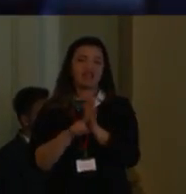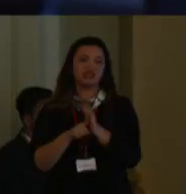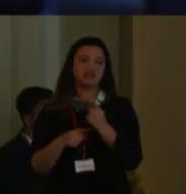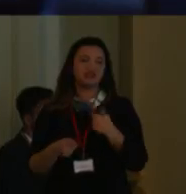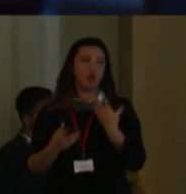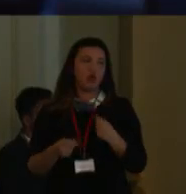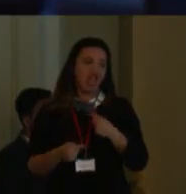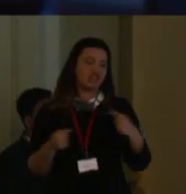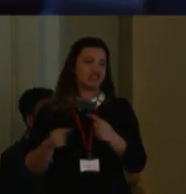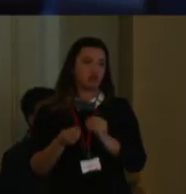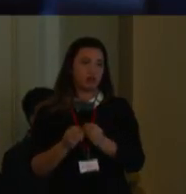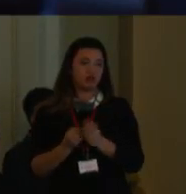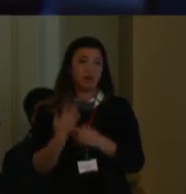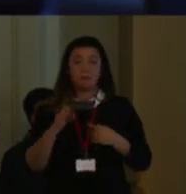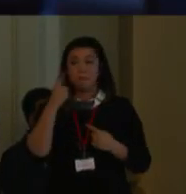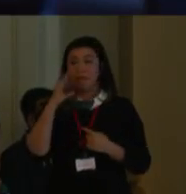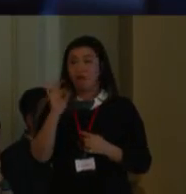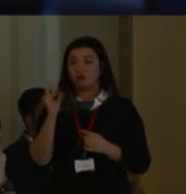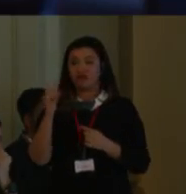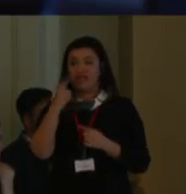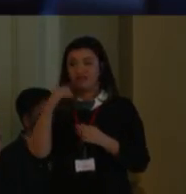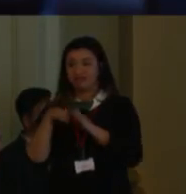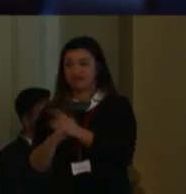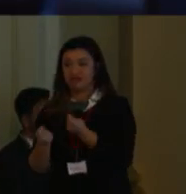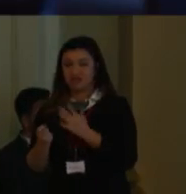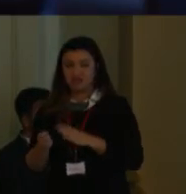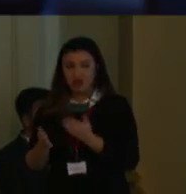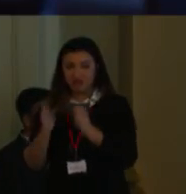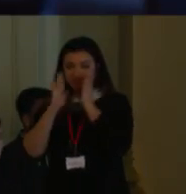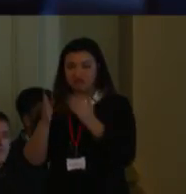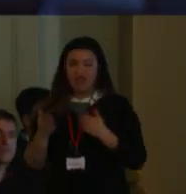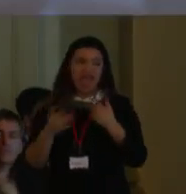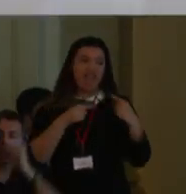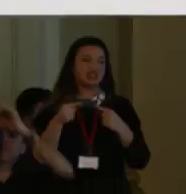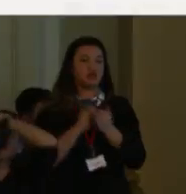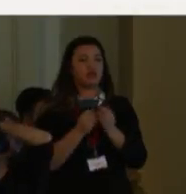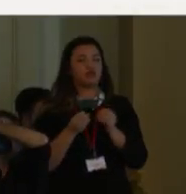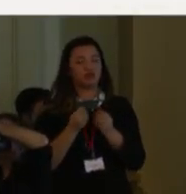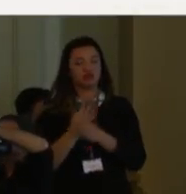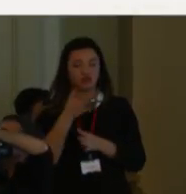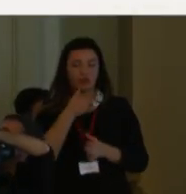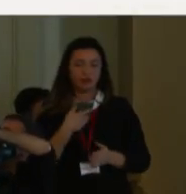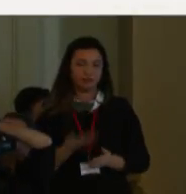yerde bir memur olamamanın eksikliği ve önümü görememenin eksikliği hep var hayatımda.